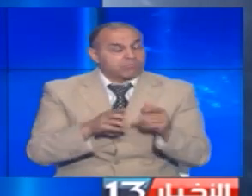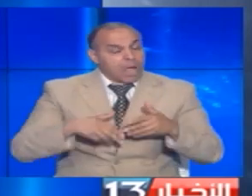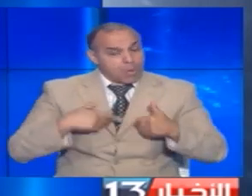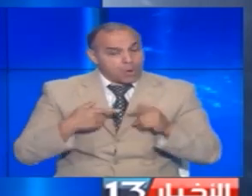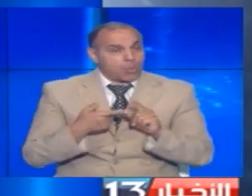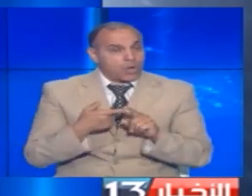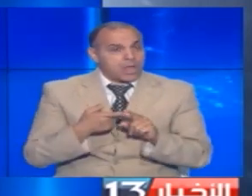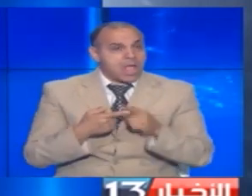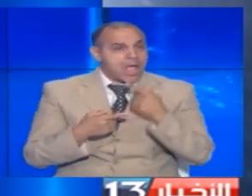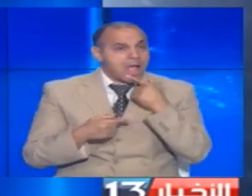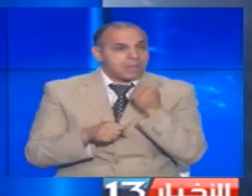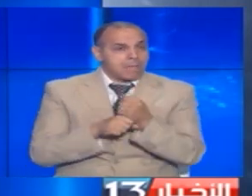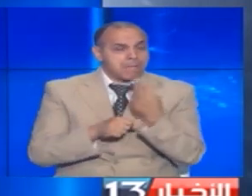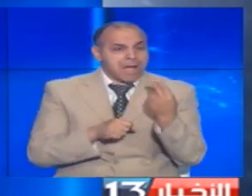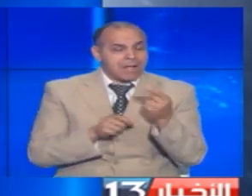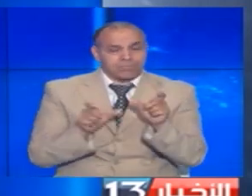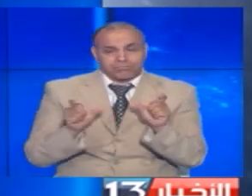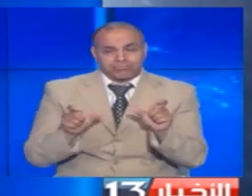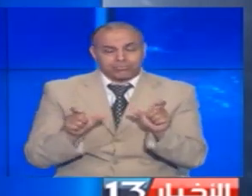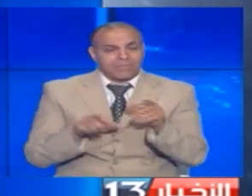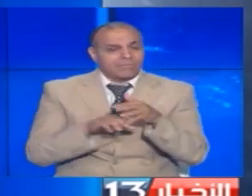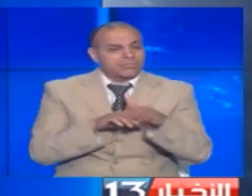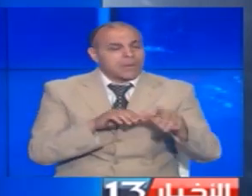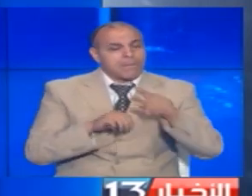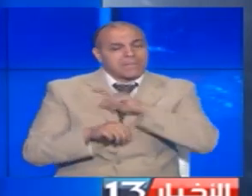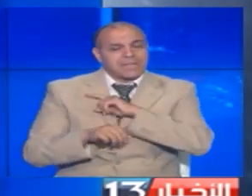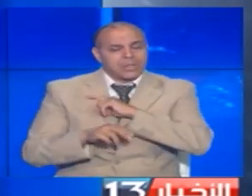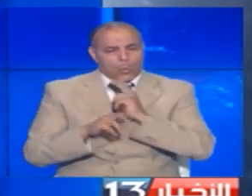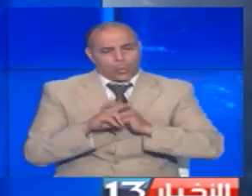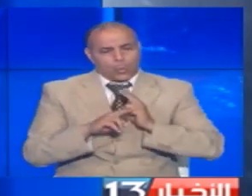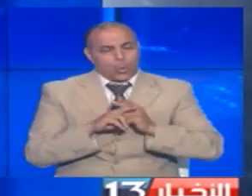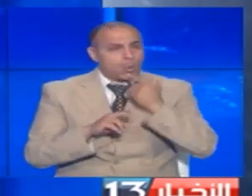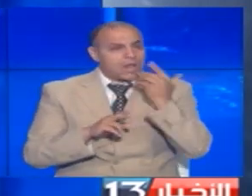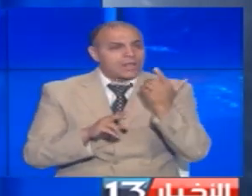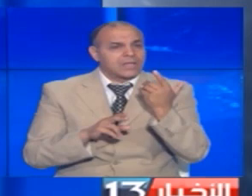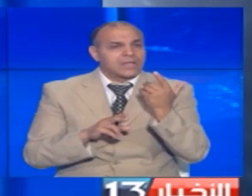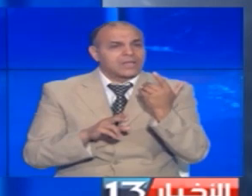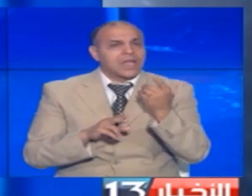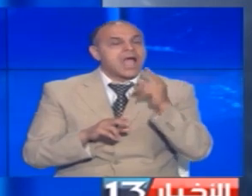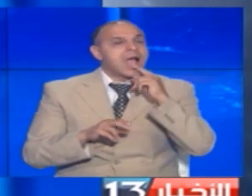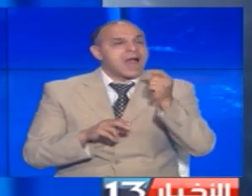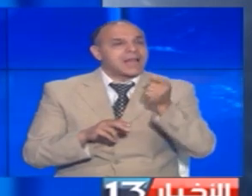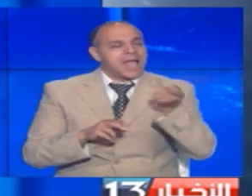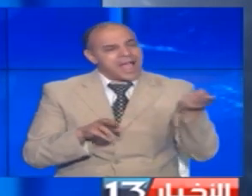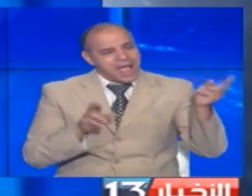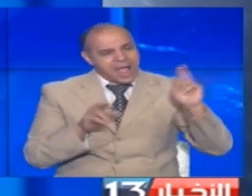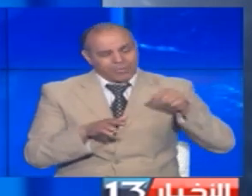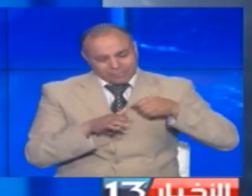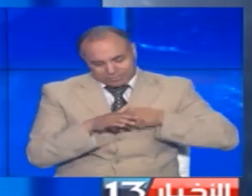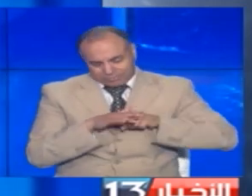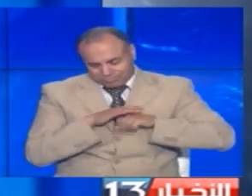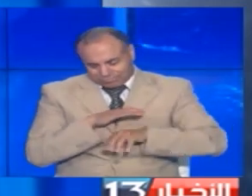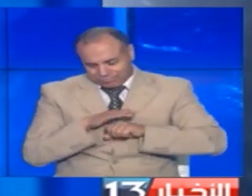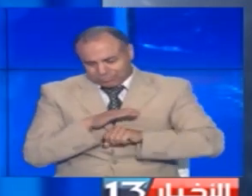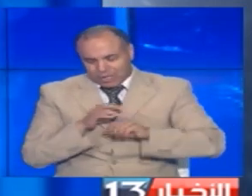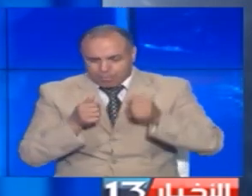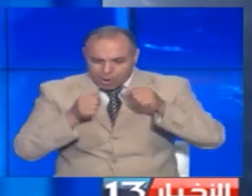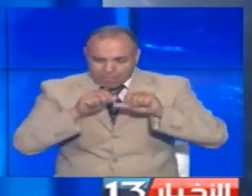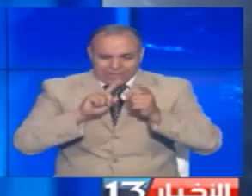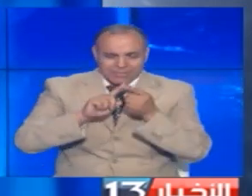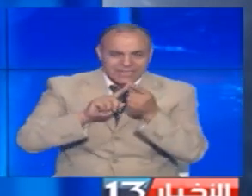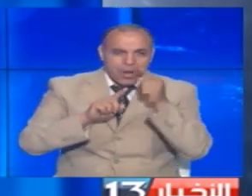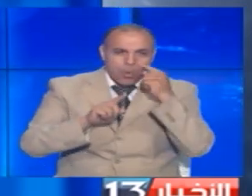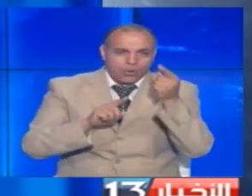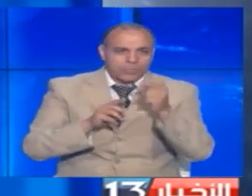يعمل معهد المناطق القاحله بين اثنين منذ سنوات طويله يعمل على اعاده تفريقه في مقابر متخصصه